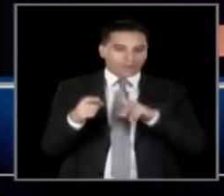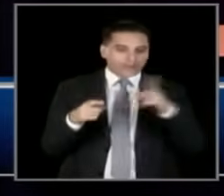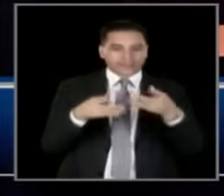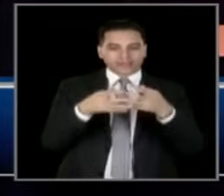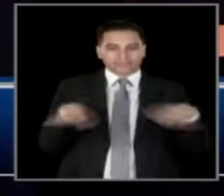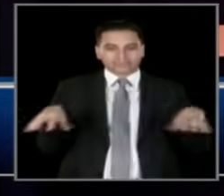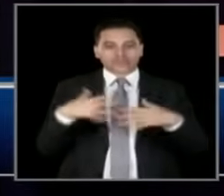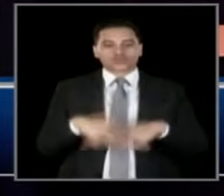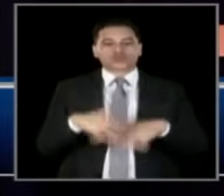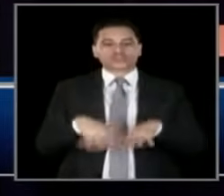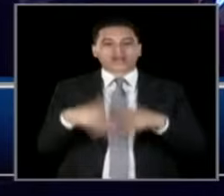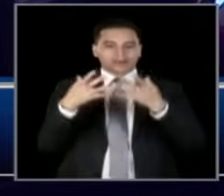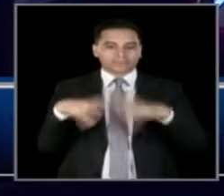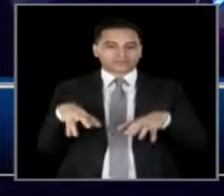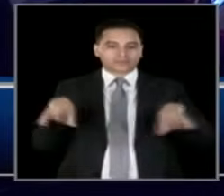1991؟